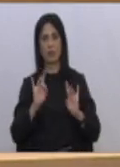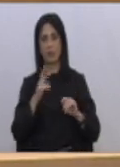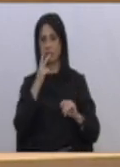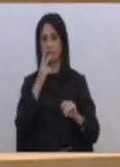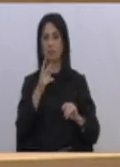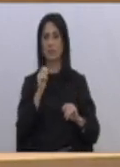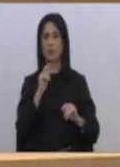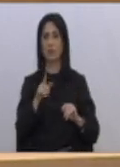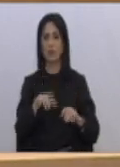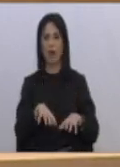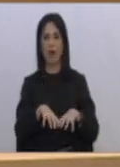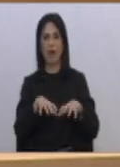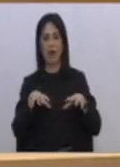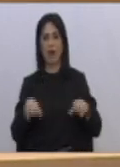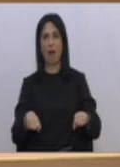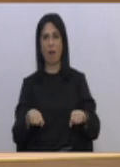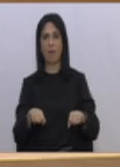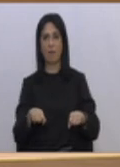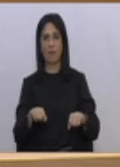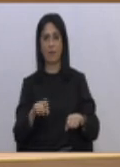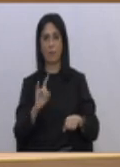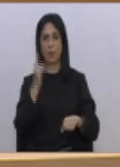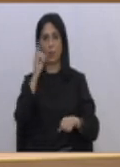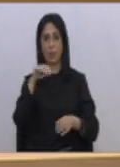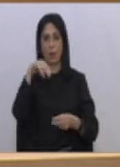გამოიყურებით როგორც ავტოკრატიული რეჟიმის მარიონეტი